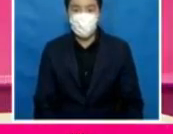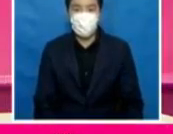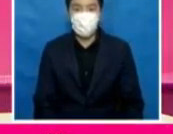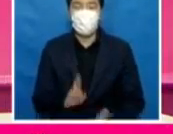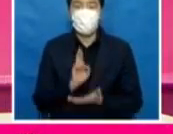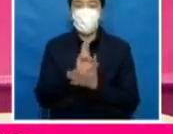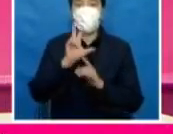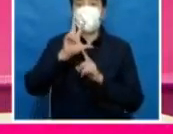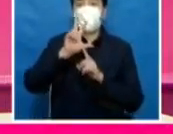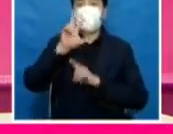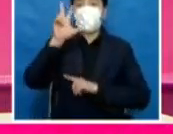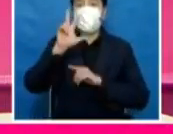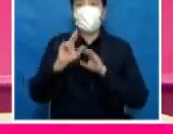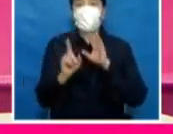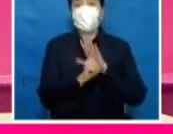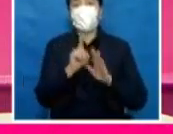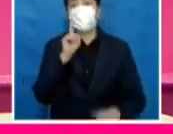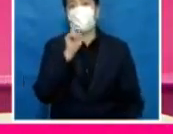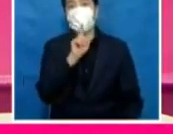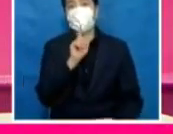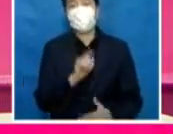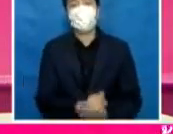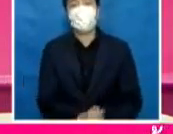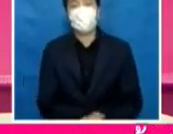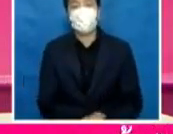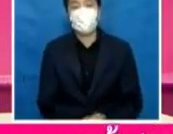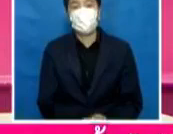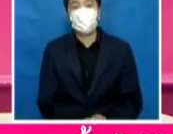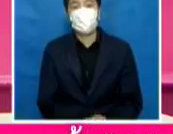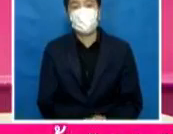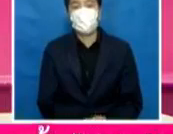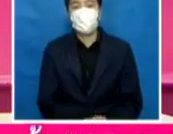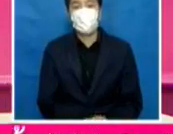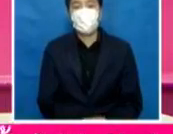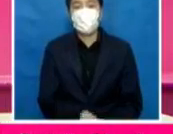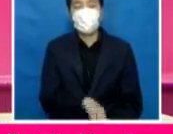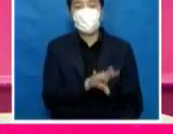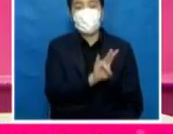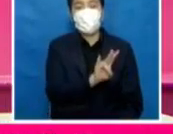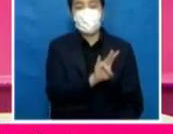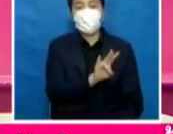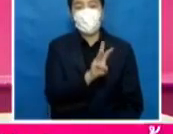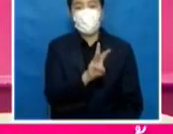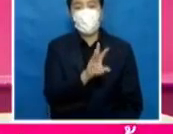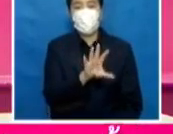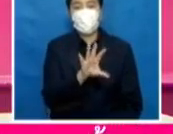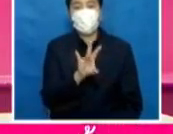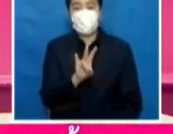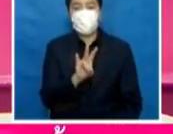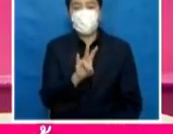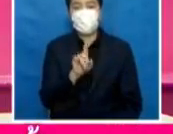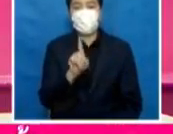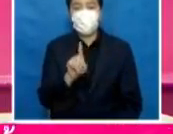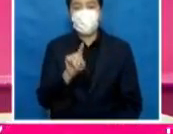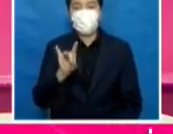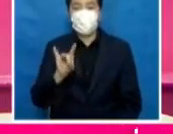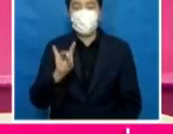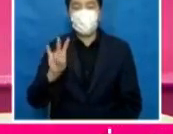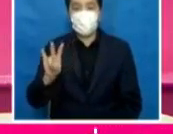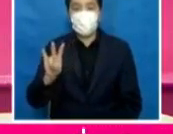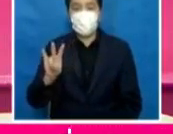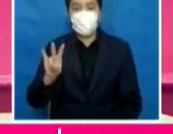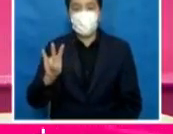ันดับที่3หมุนครั้งที่1เลขที่ออก7 6 5 7 1 8